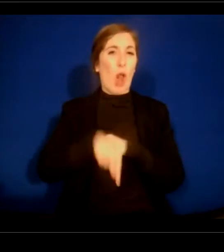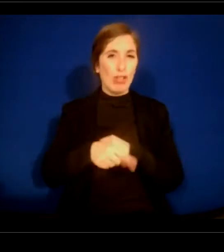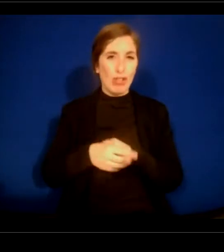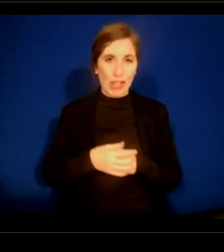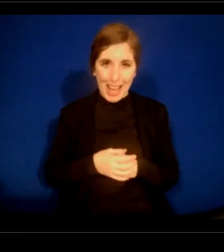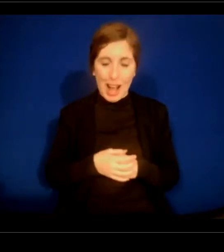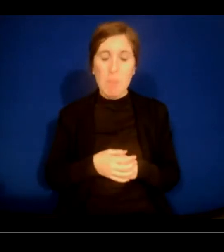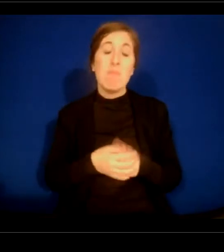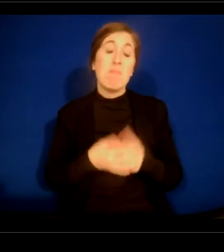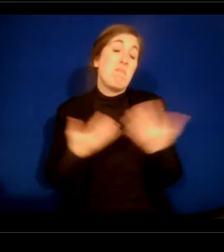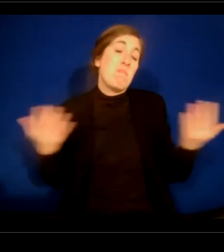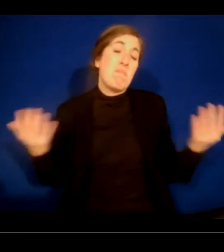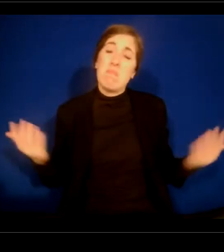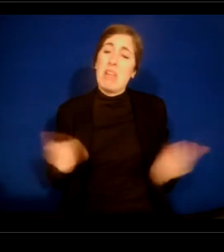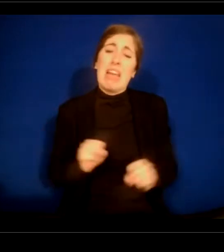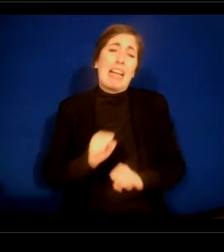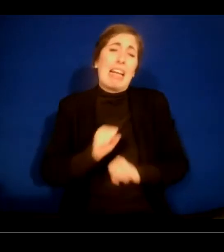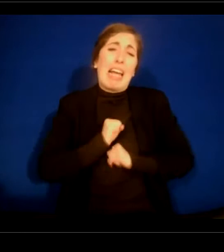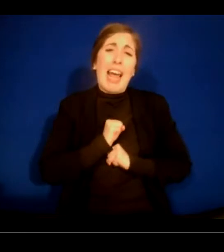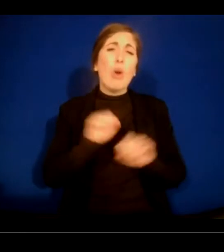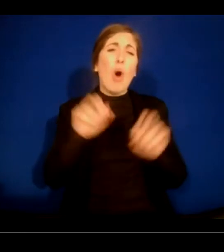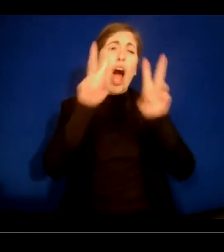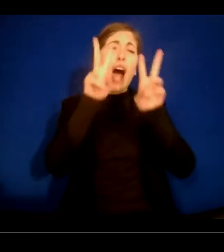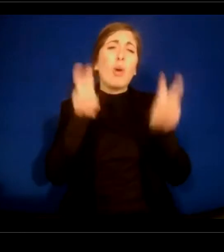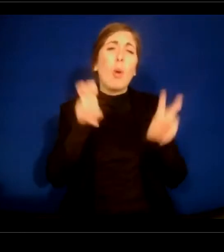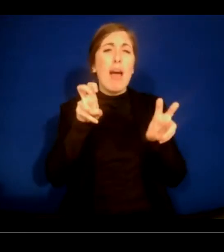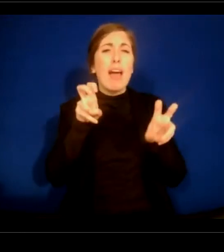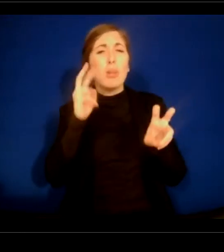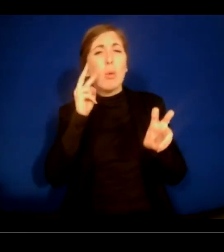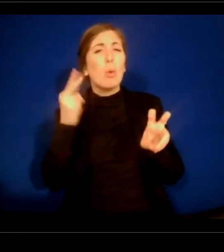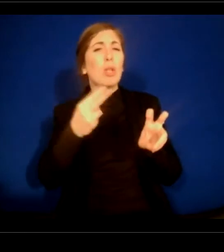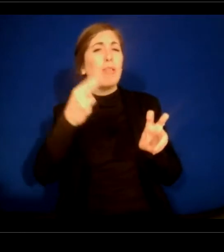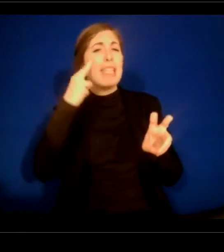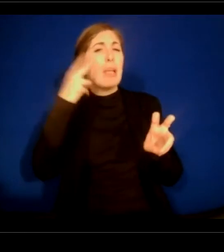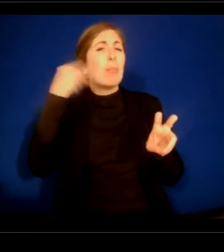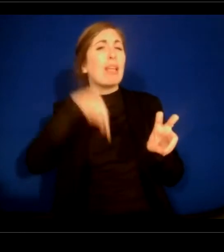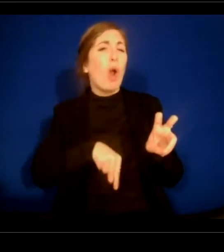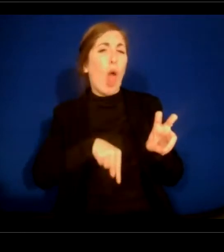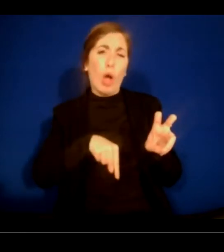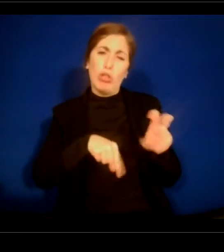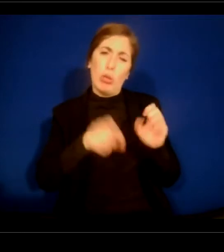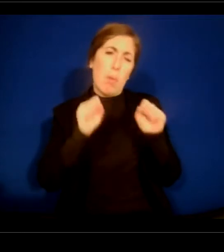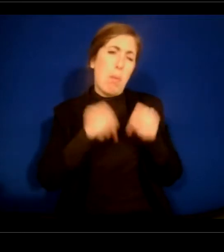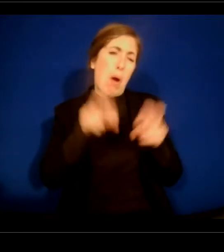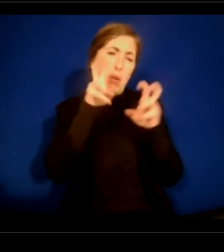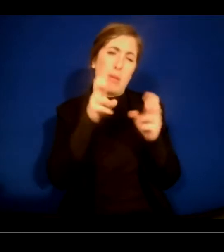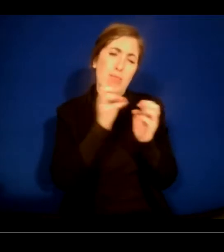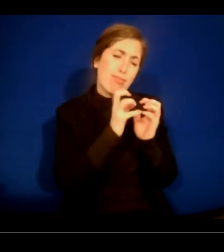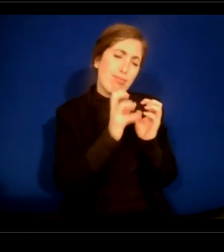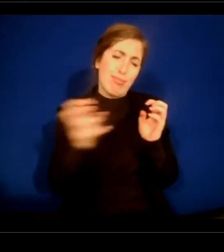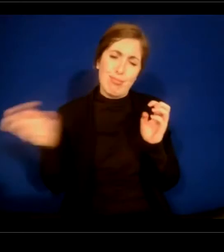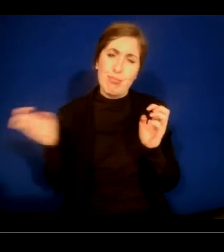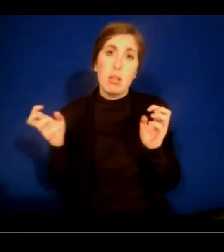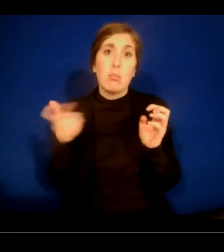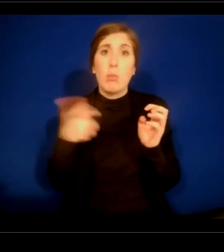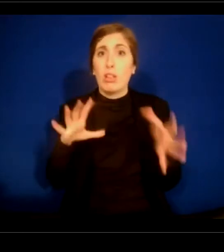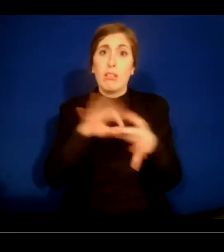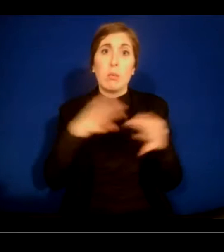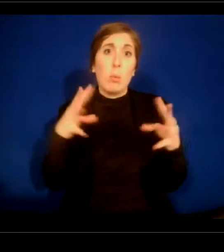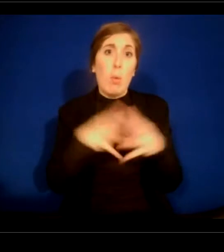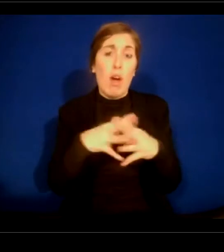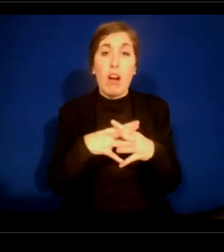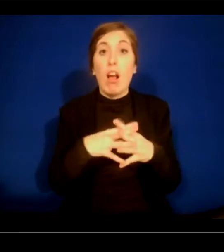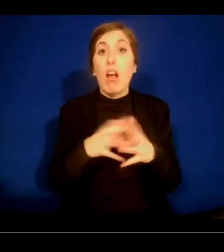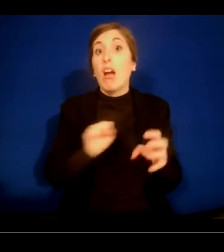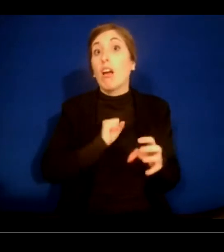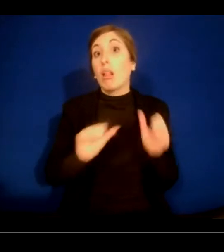tipo psicologico da trattare relativamente alla guerra. Il primo e forse più evidente è proprio quello